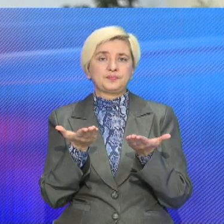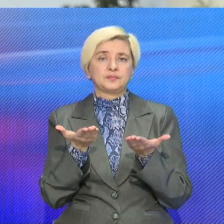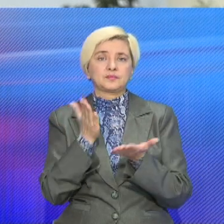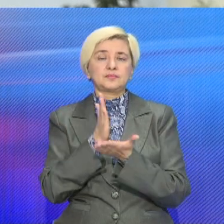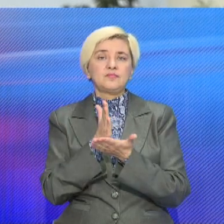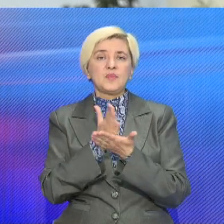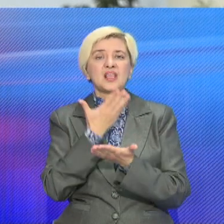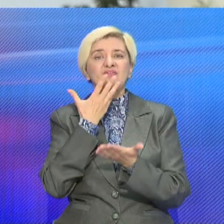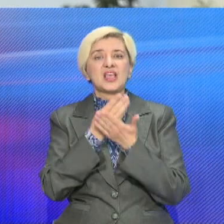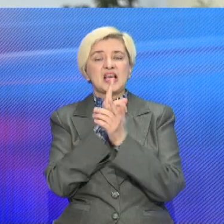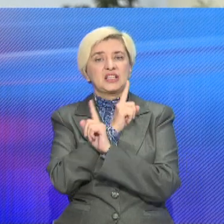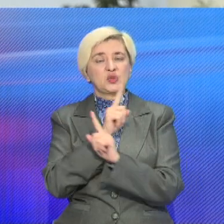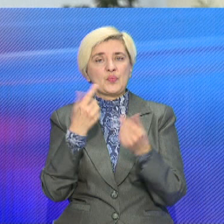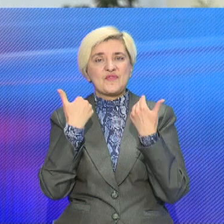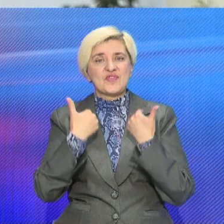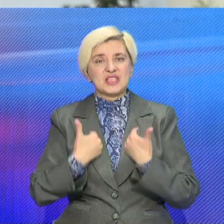имеют свои особенности